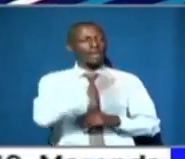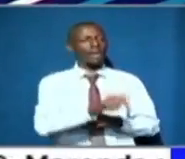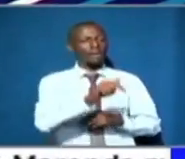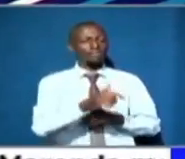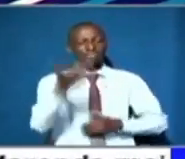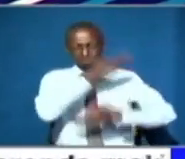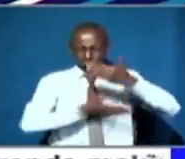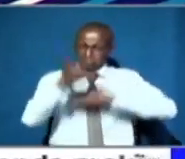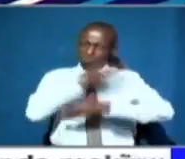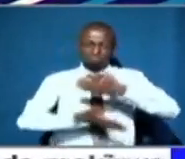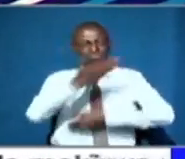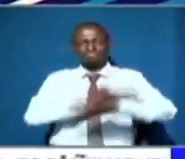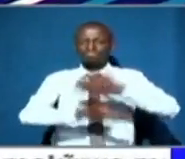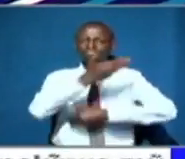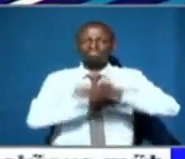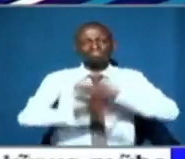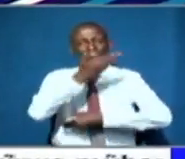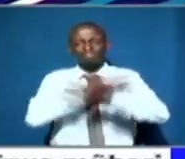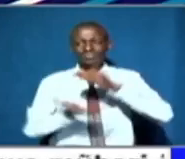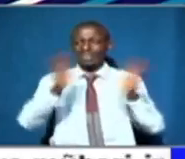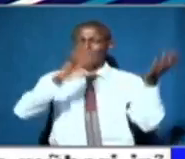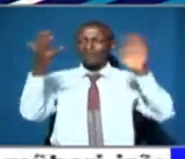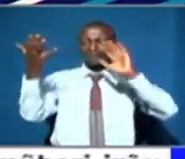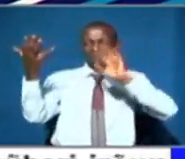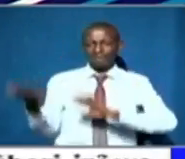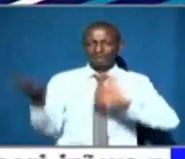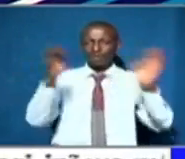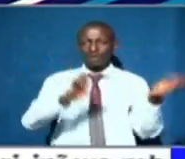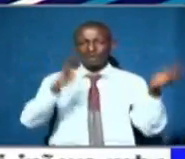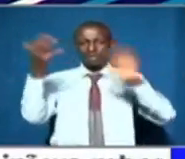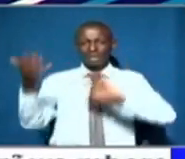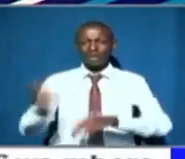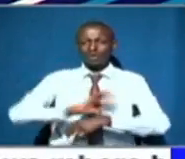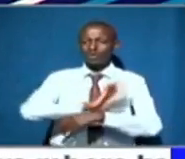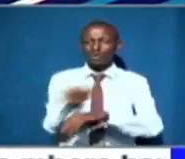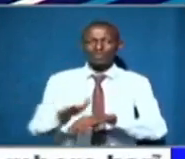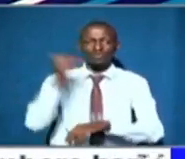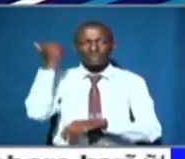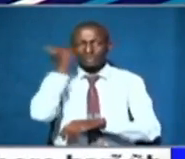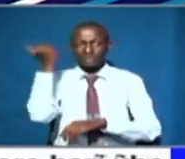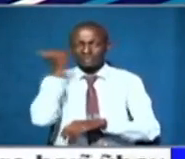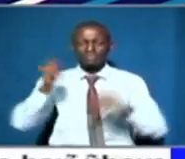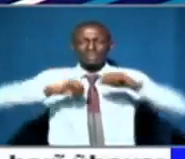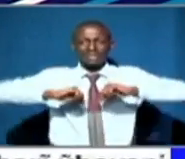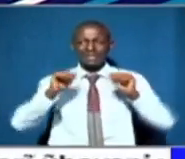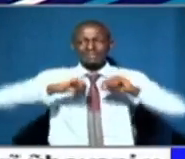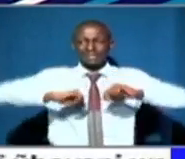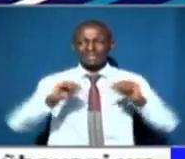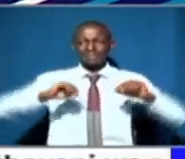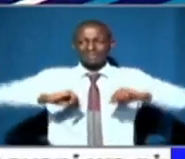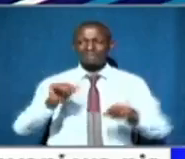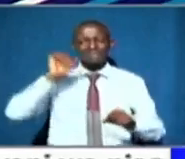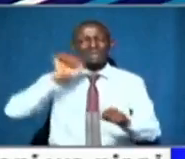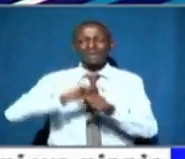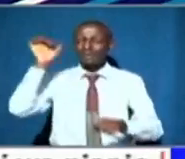nilie durumeni na turole wega durumeni eno ya mulimu wa COVID na niko kena muno bwana